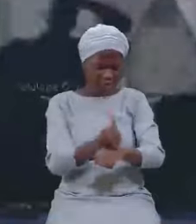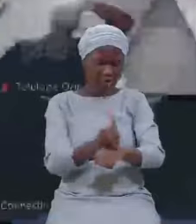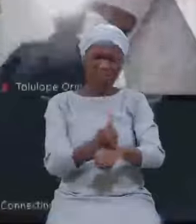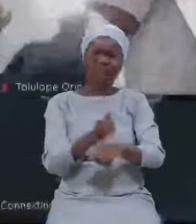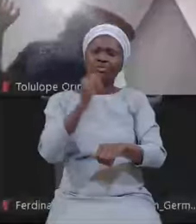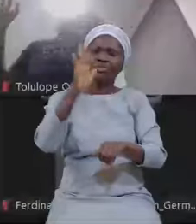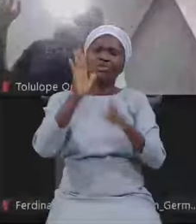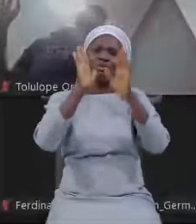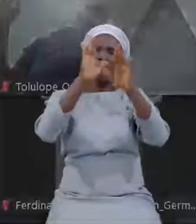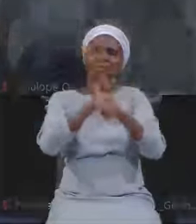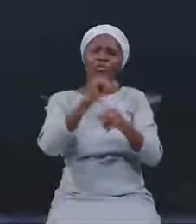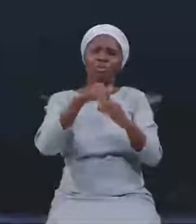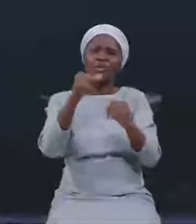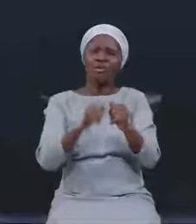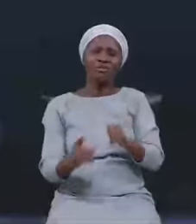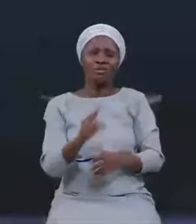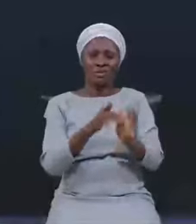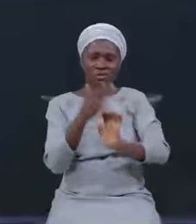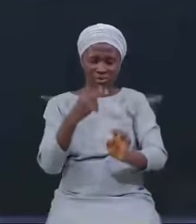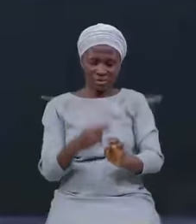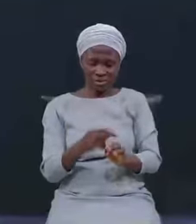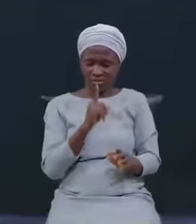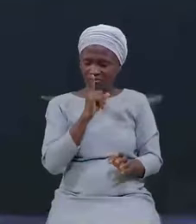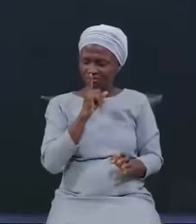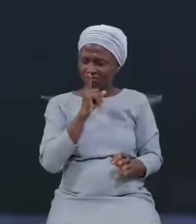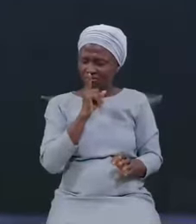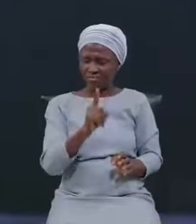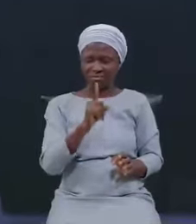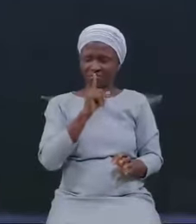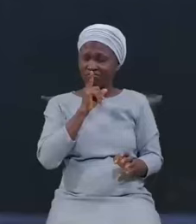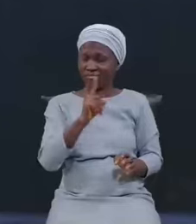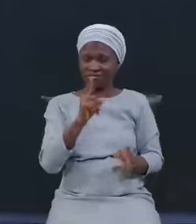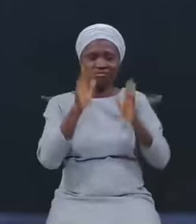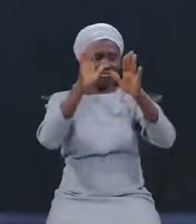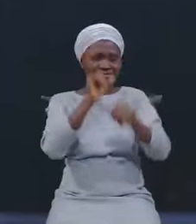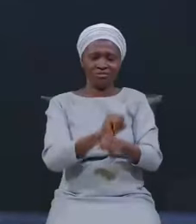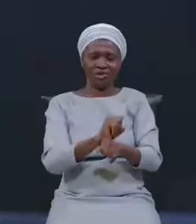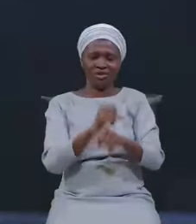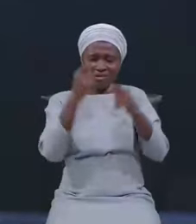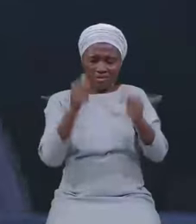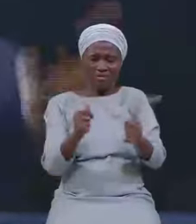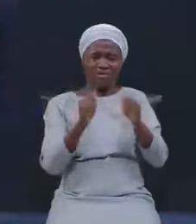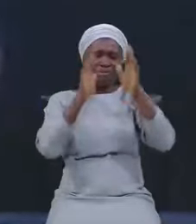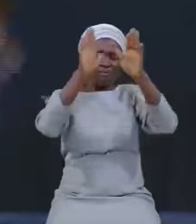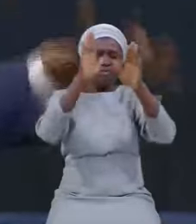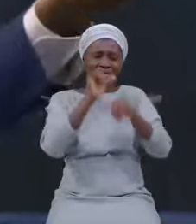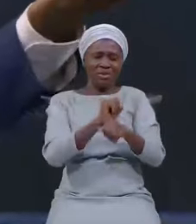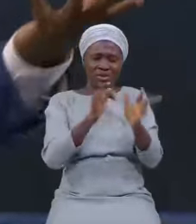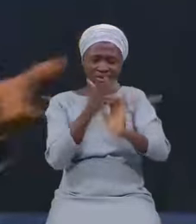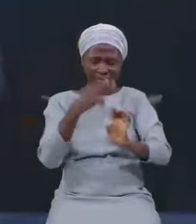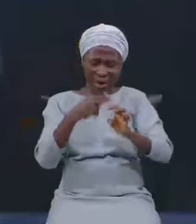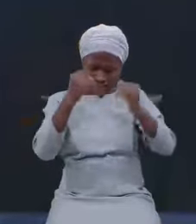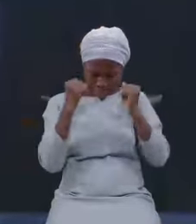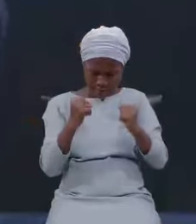Miracle défini, miracle spontané, miracle puissant, miracle